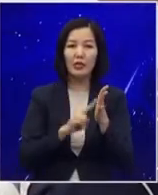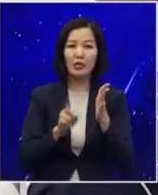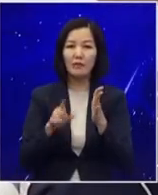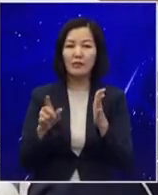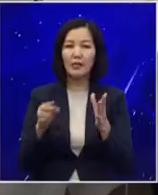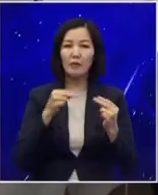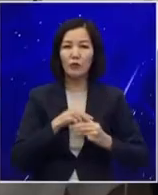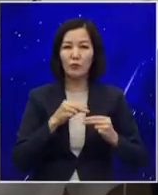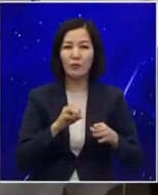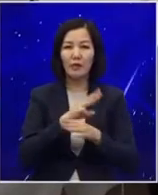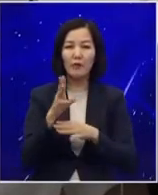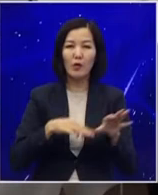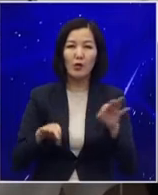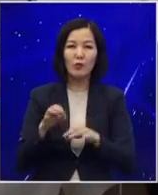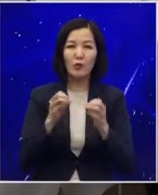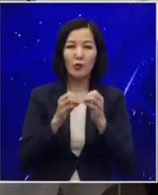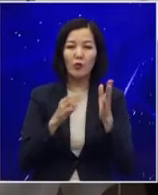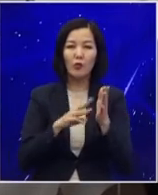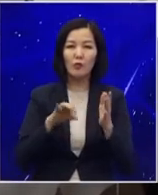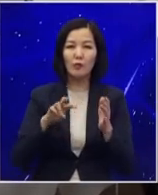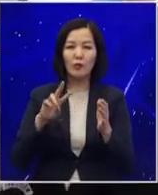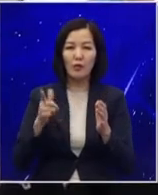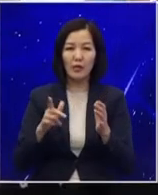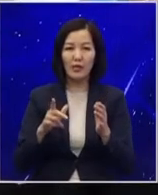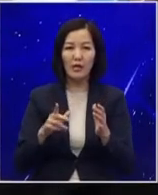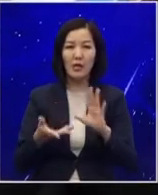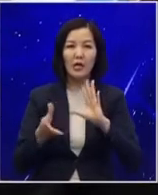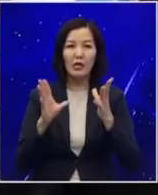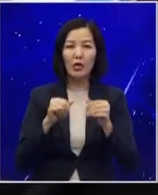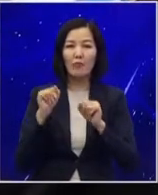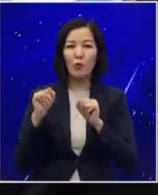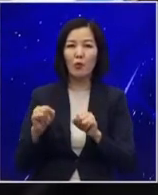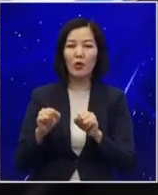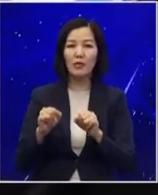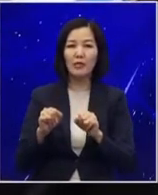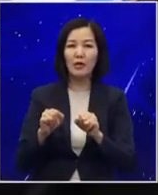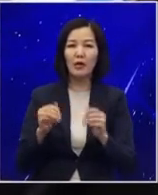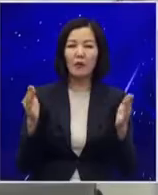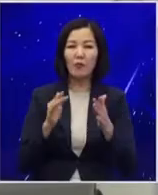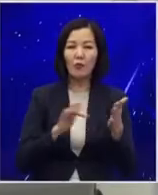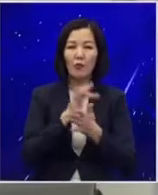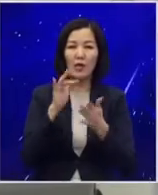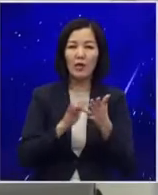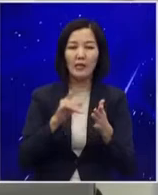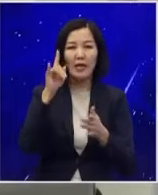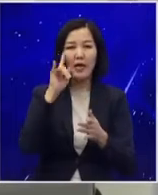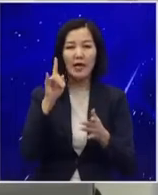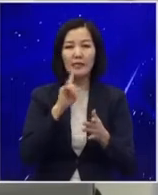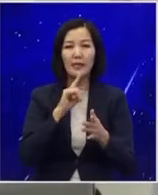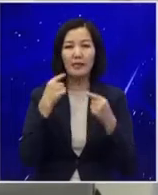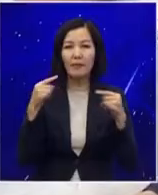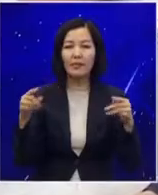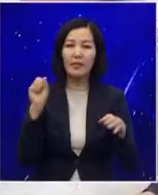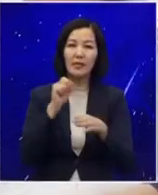жұмыспен қамтылған. Жоба құны 19 миллион теңге. Жалпы қорғаныс құралдарына сұраныс моноқаладан бөлек Қазақстанның түкпір-түкпірінде